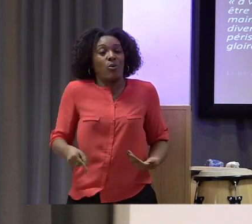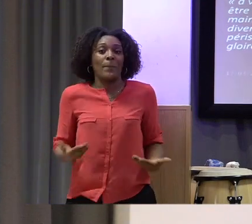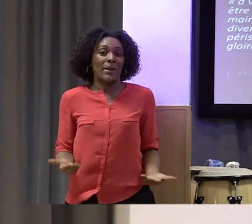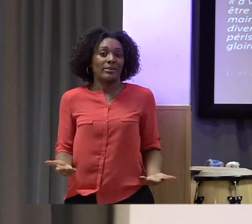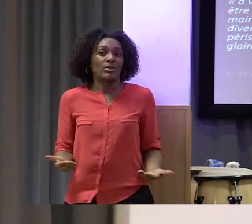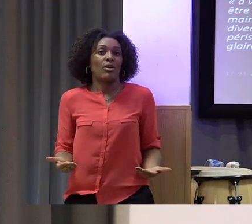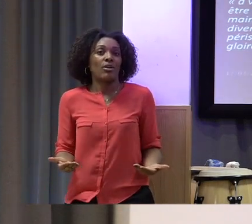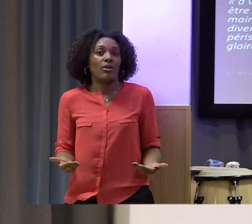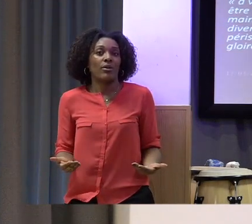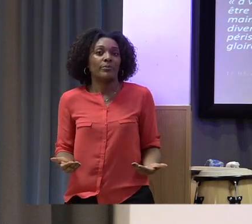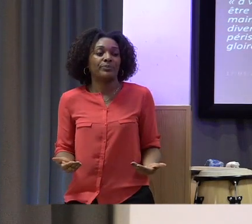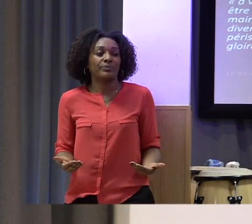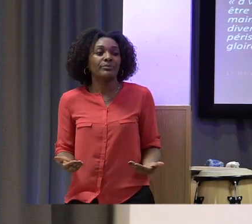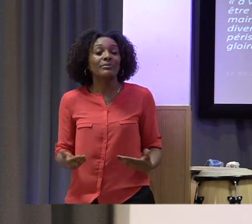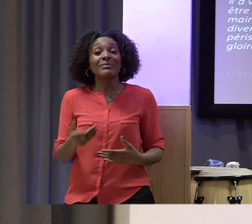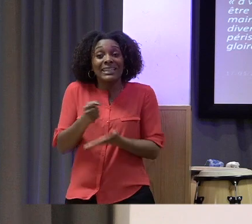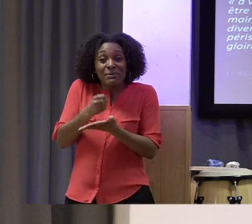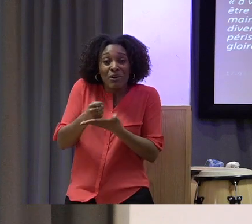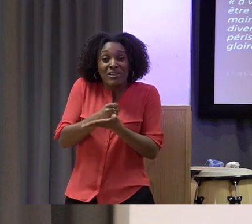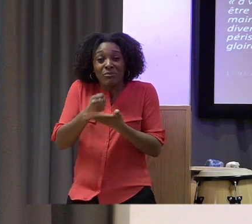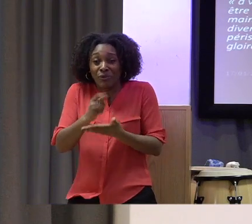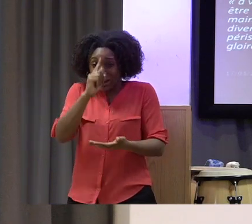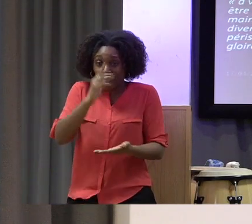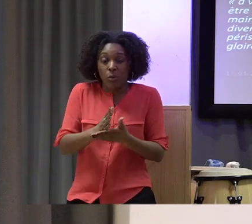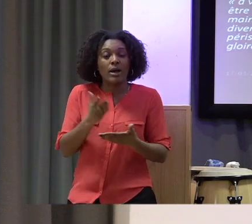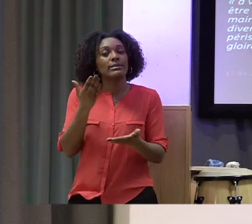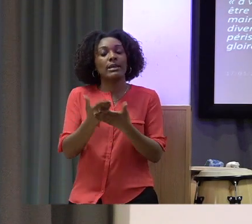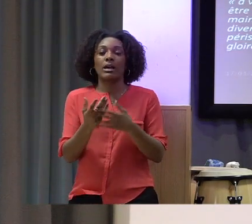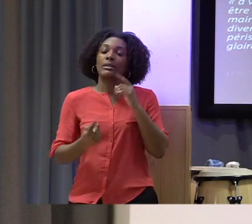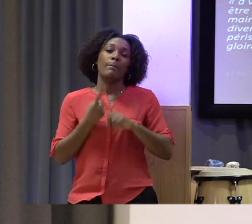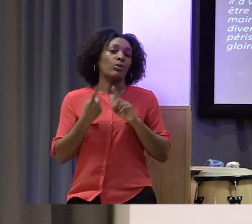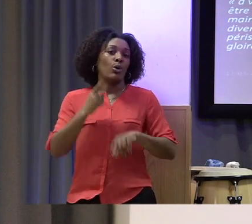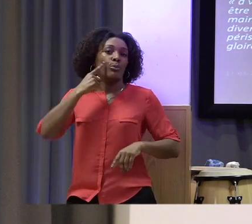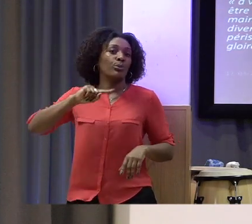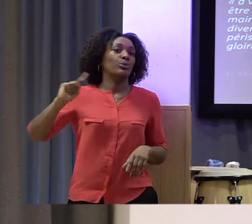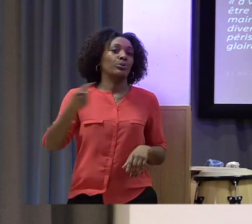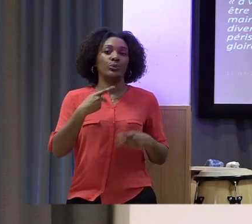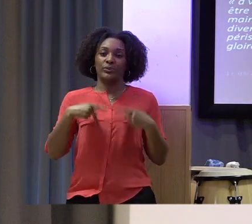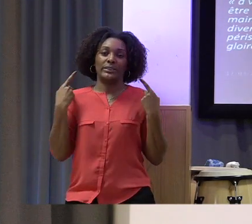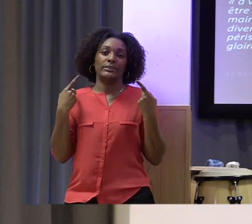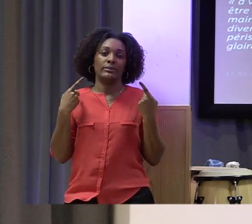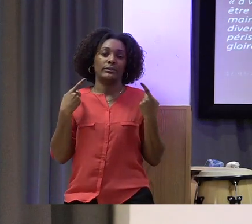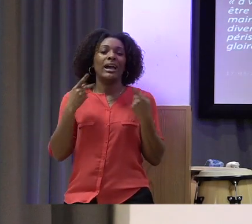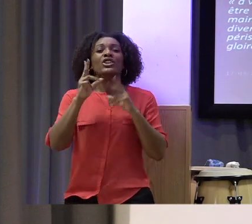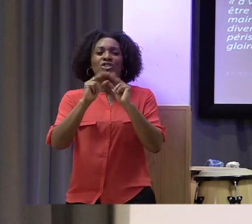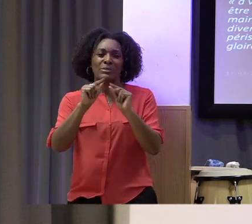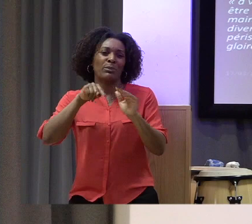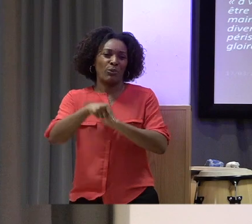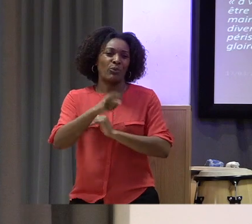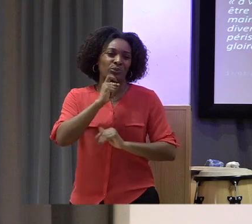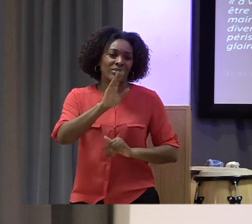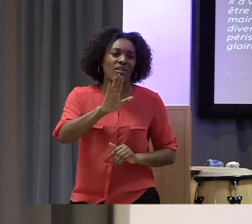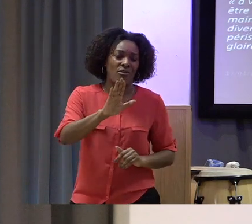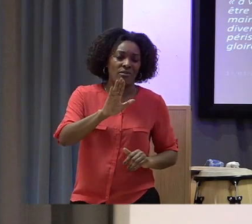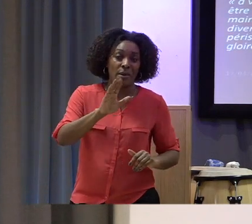L'épreuve de la foi est une donnée fondamentale pour notre vie. Je reviendrai là-dessus tout à l'heure. Mais je crois que la première raison